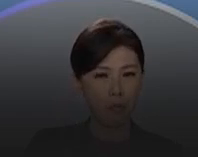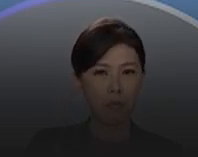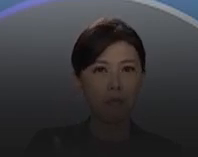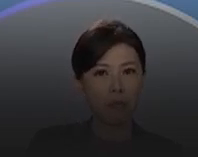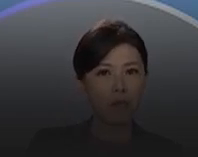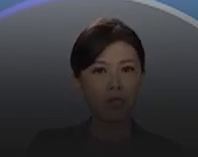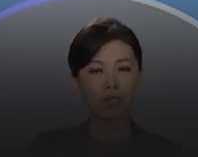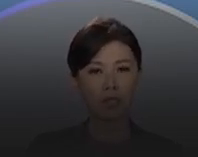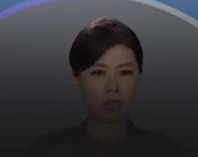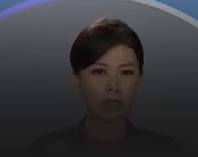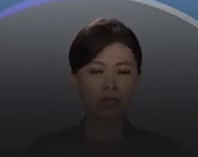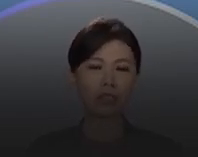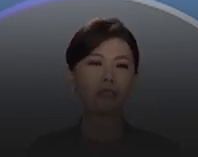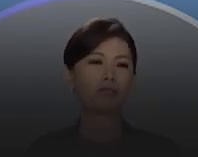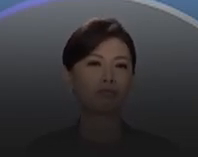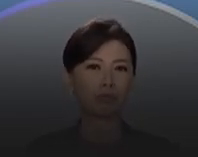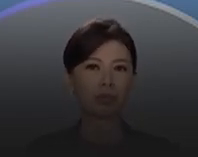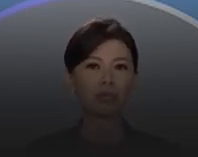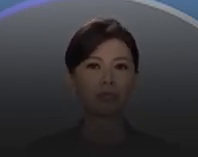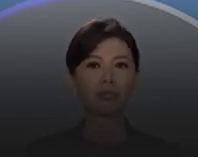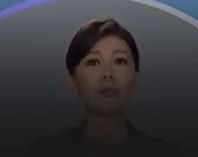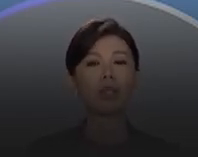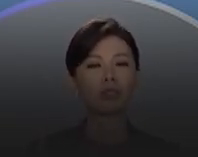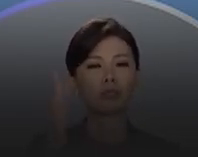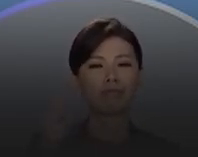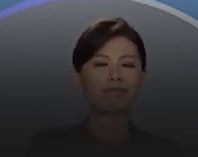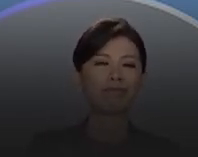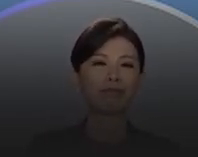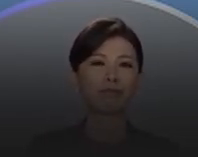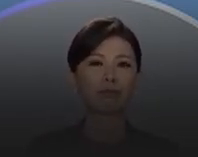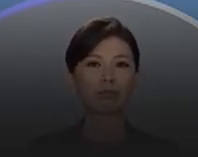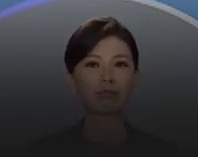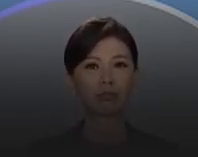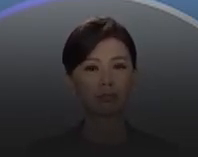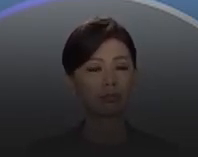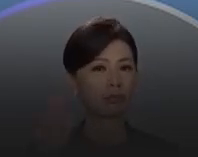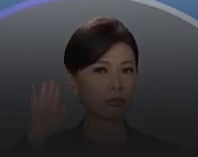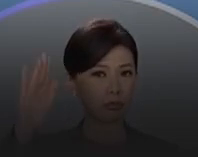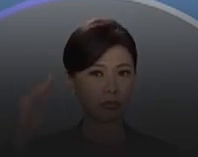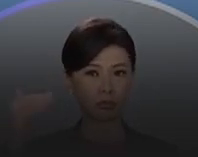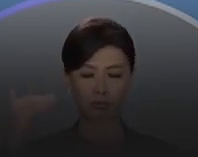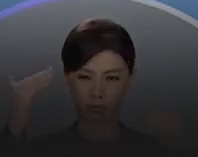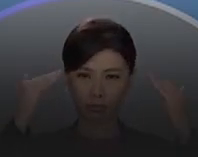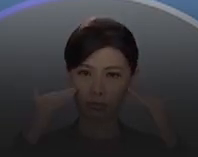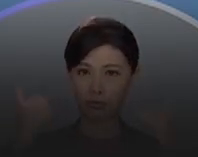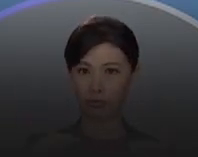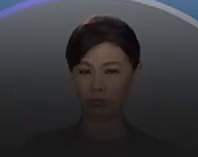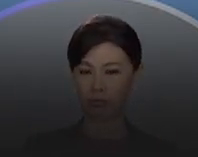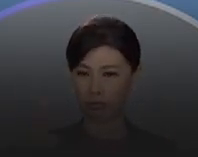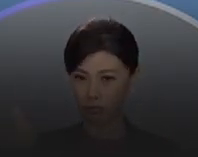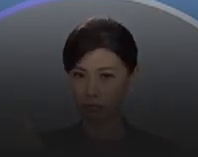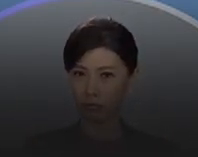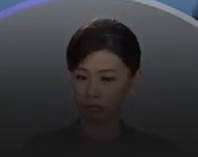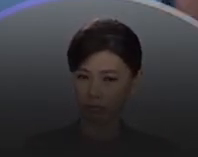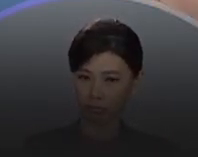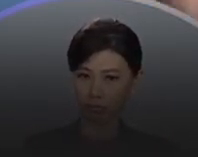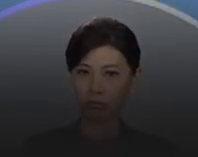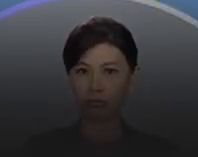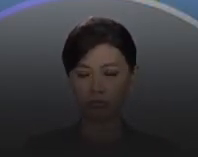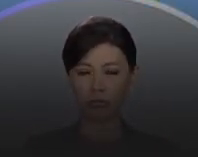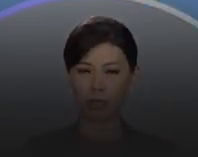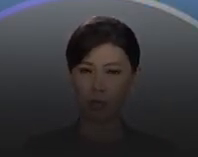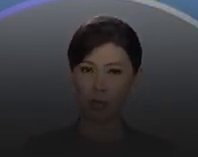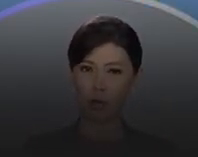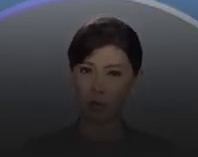什么？他们不信任政府。未来韩国瑜会跟雇主、劳工本人，我们出3%，劳工